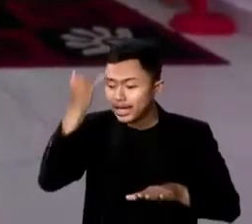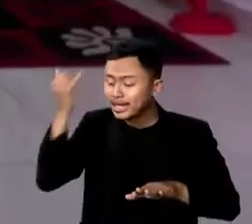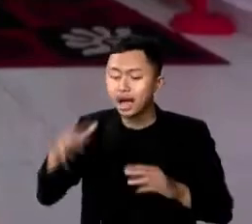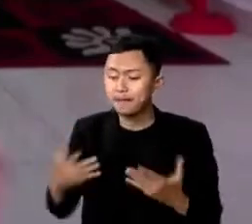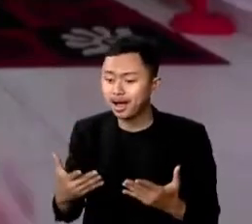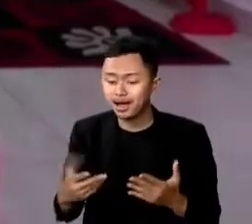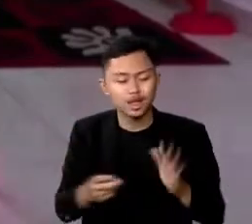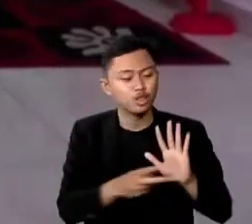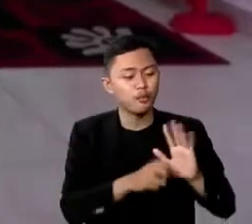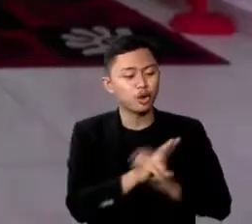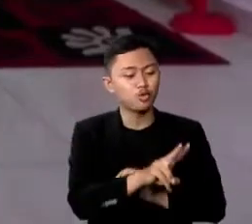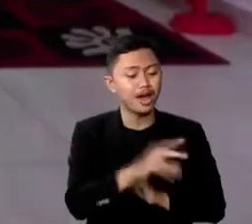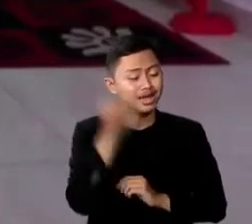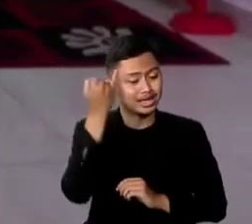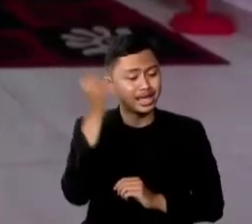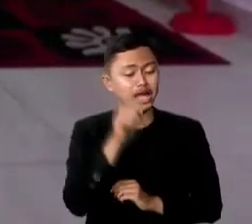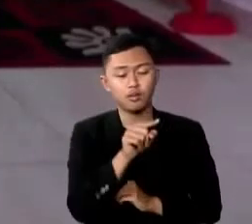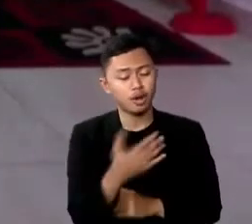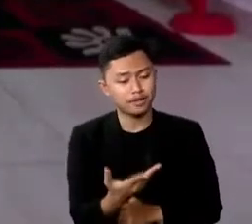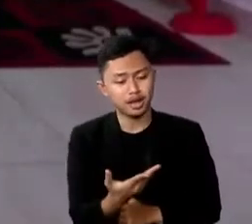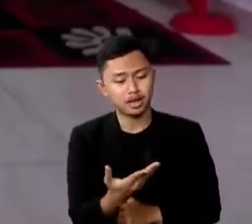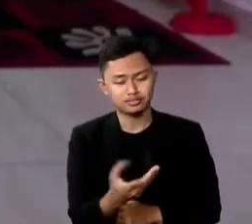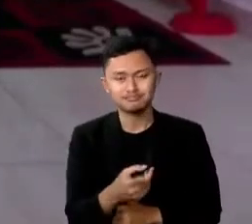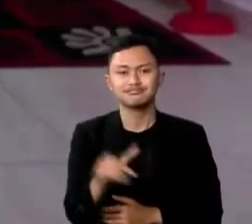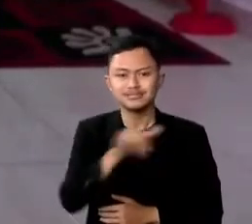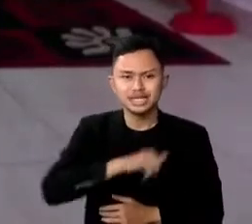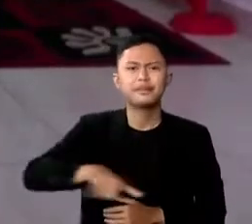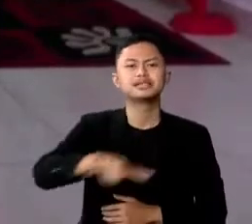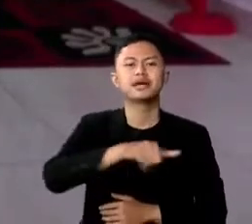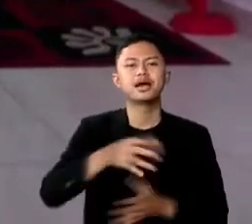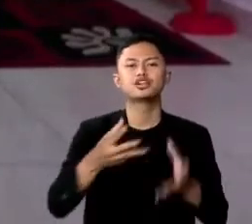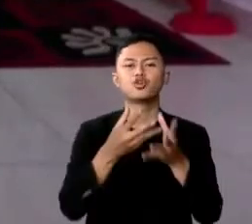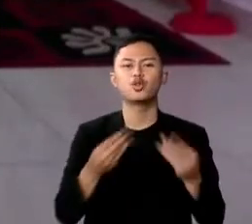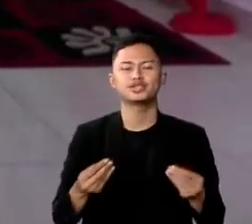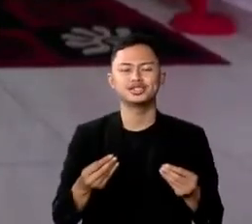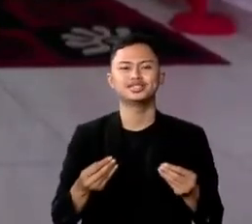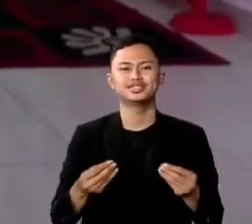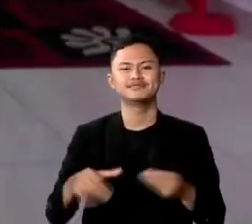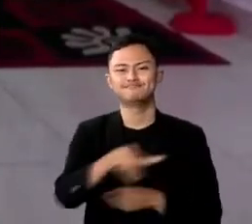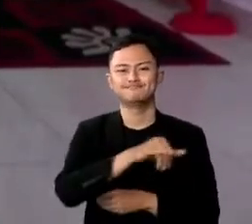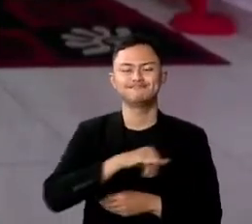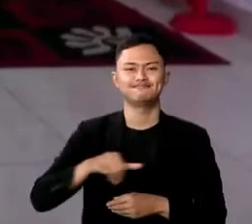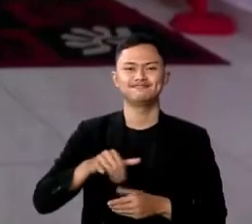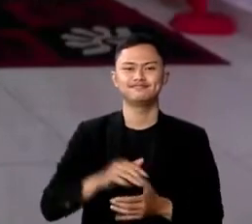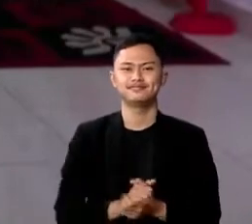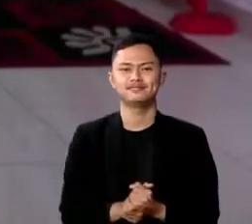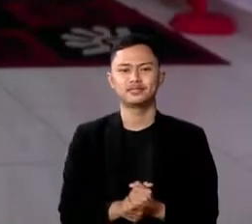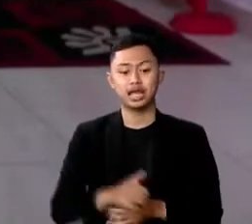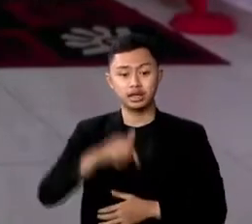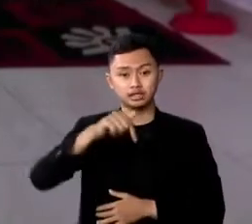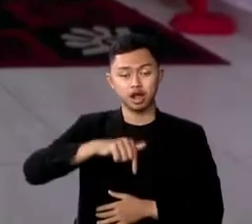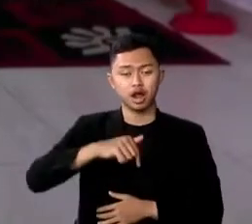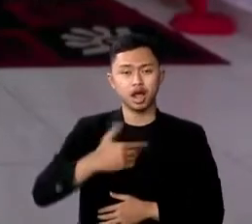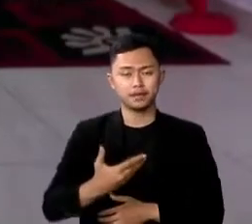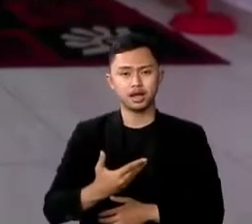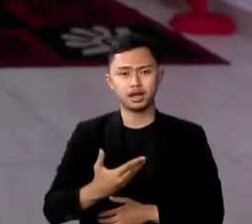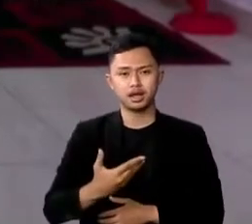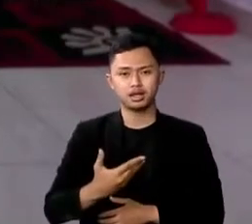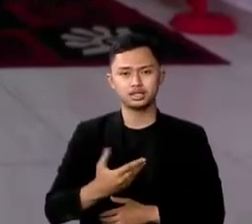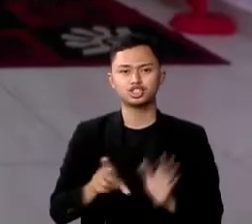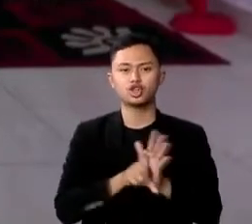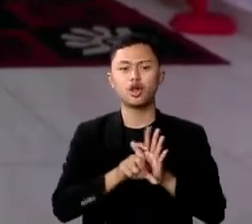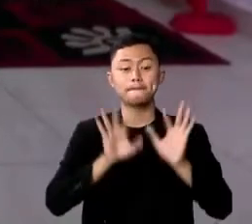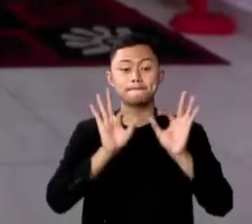satu gimana nomor 2 apa idenya jadi pecahkan bersama lah super tim tadi Kalau perlu juga sekarang ini salah satu